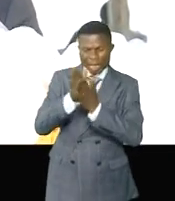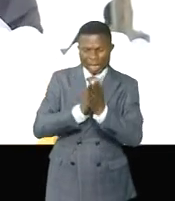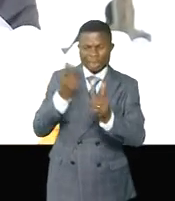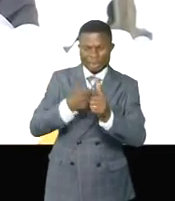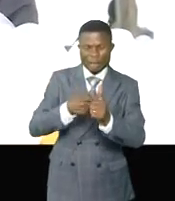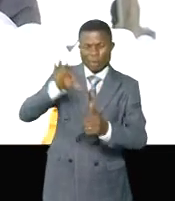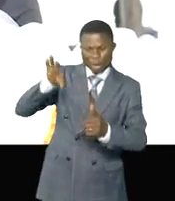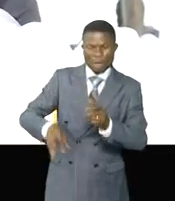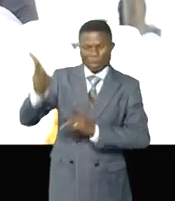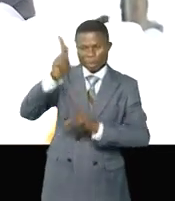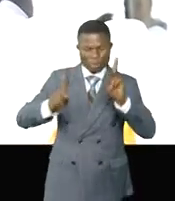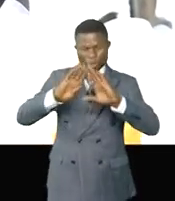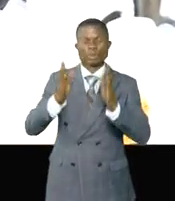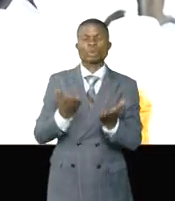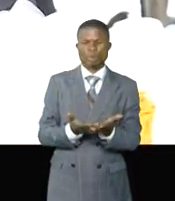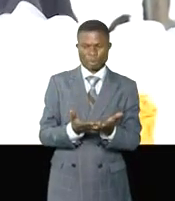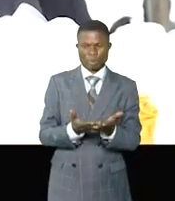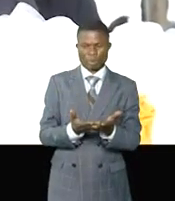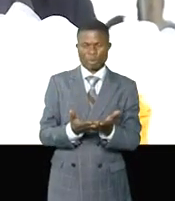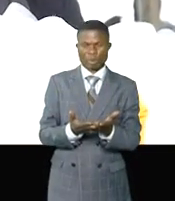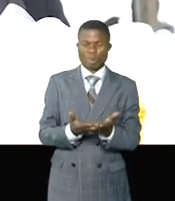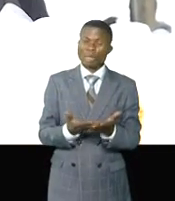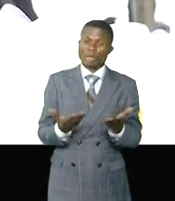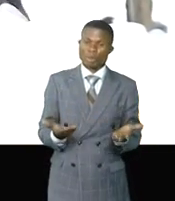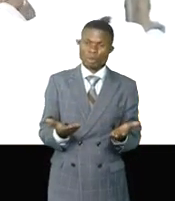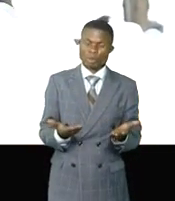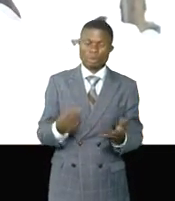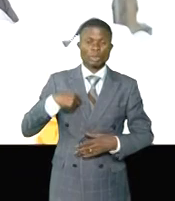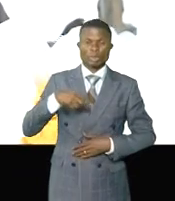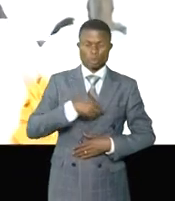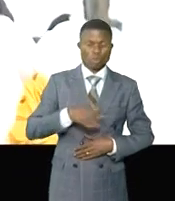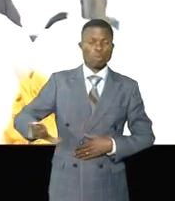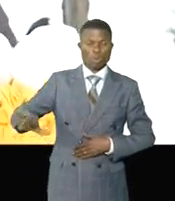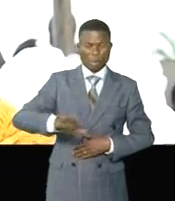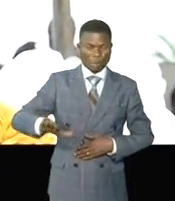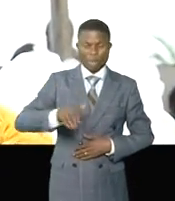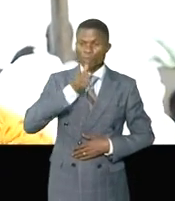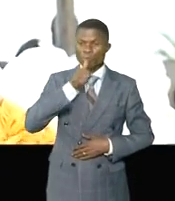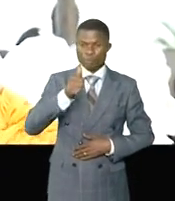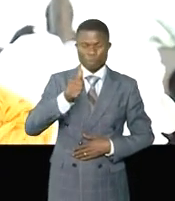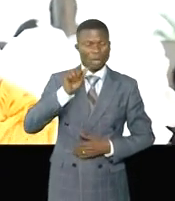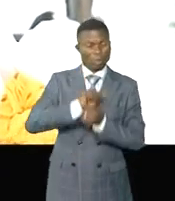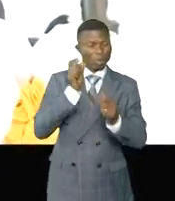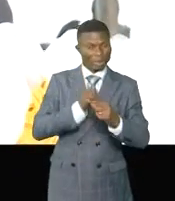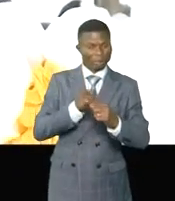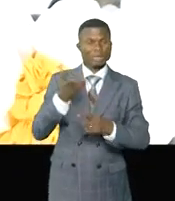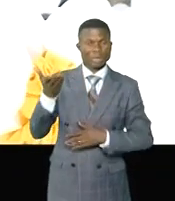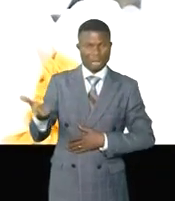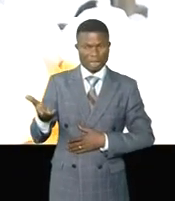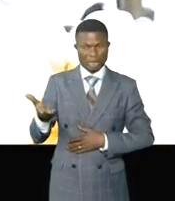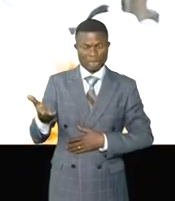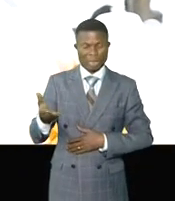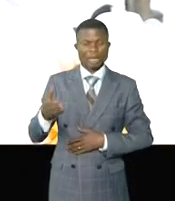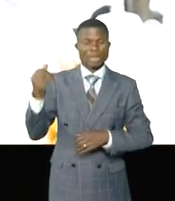ne concourt pas au bien du plus grand nombre. Nous sommes un pays qui est en difficulté. L'action